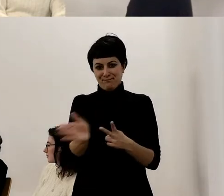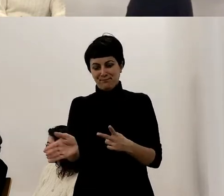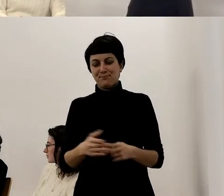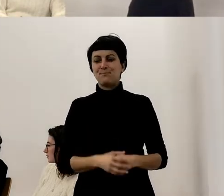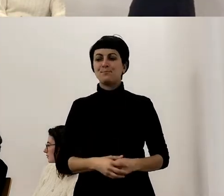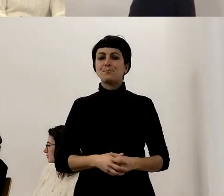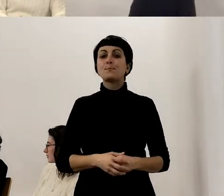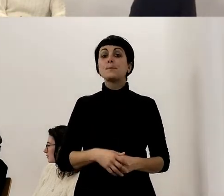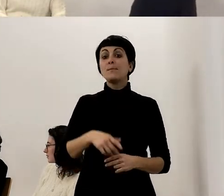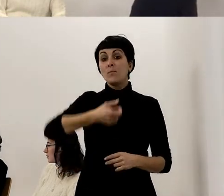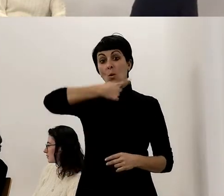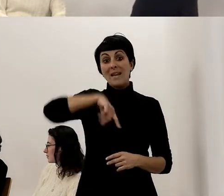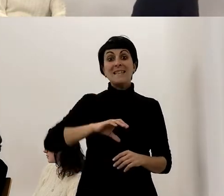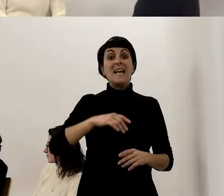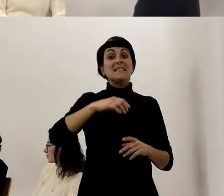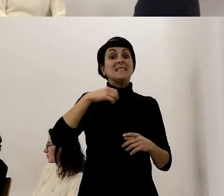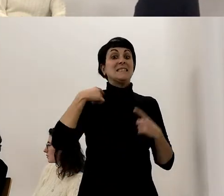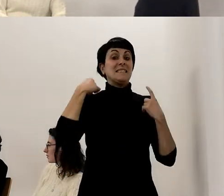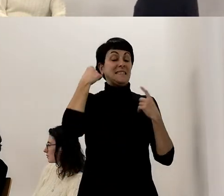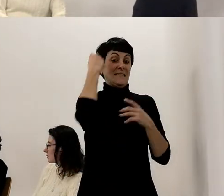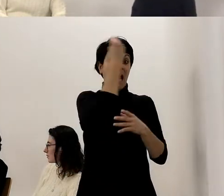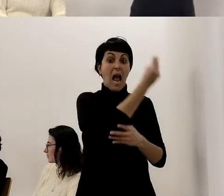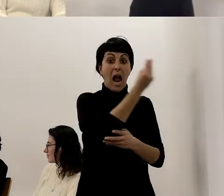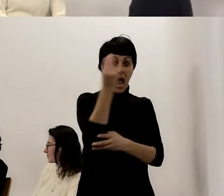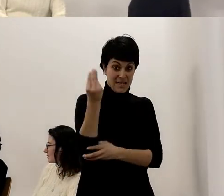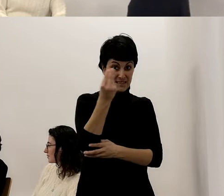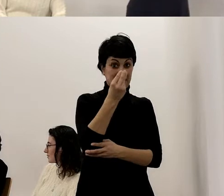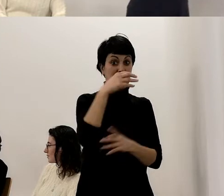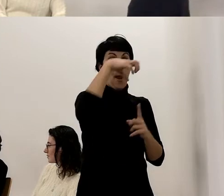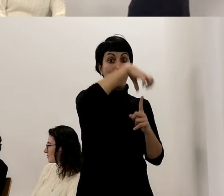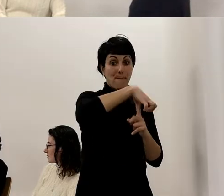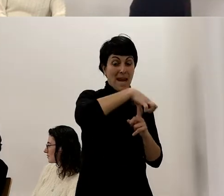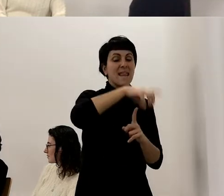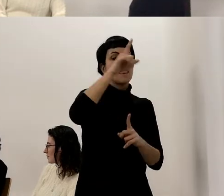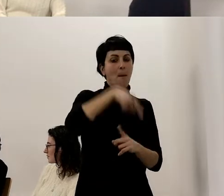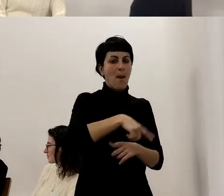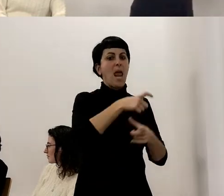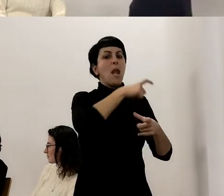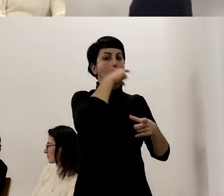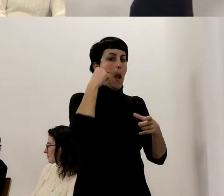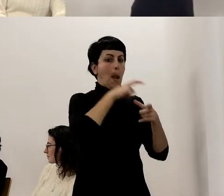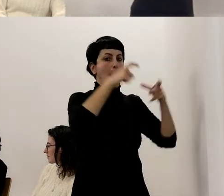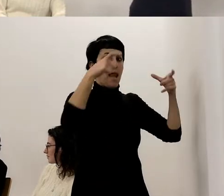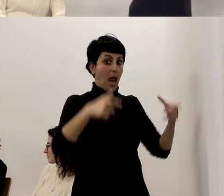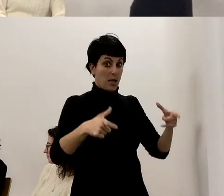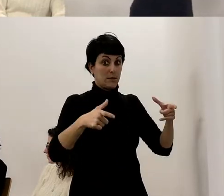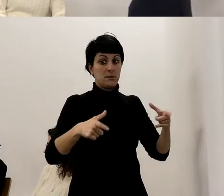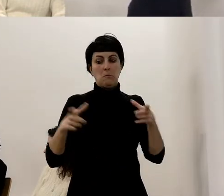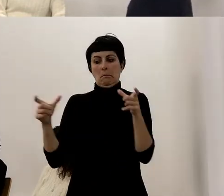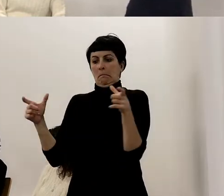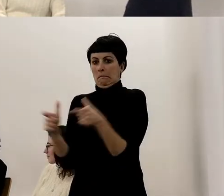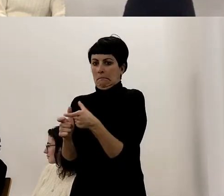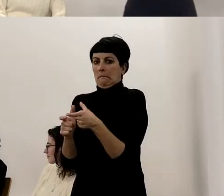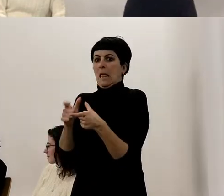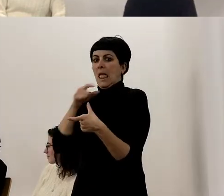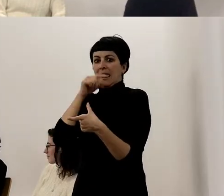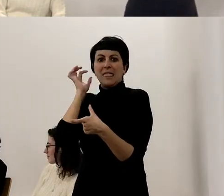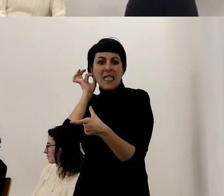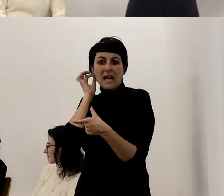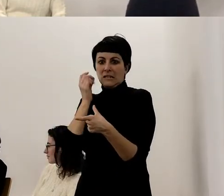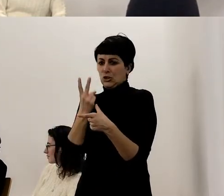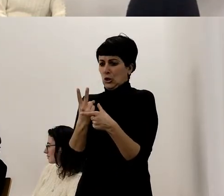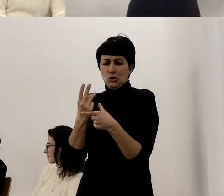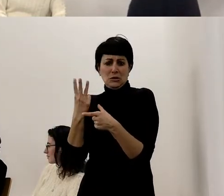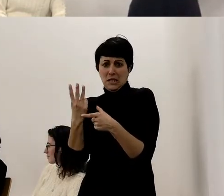Pi, també ens passa que hi ha més nens que nenes, eh? Sí. O sigui, nenes en tindrem dues o tres, res més. Pel que fa a